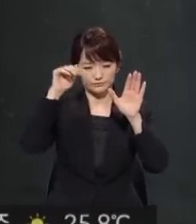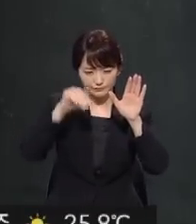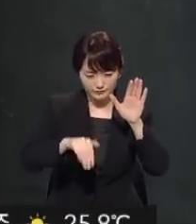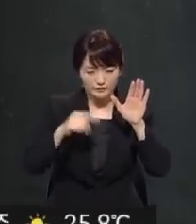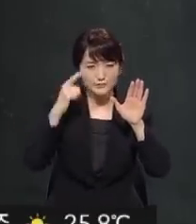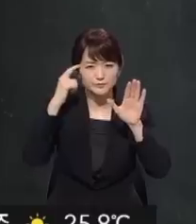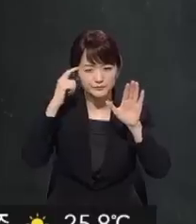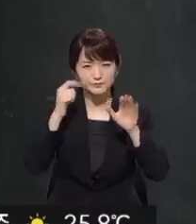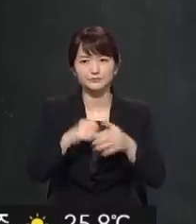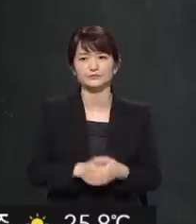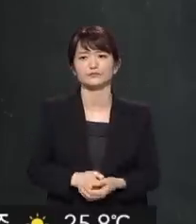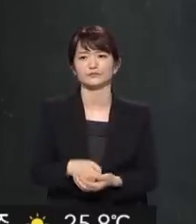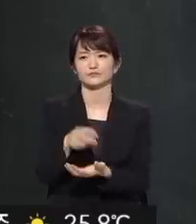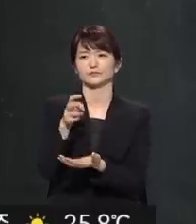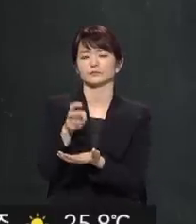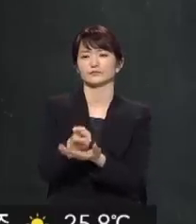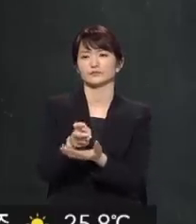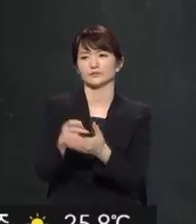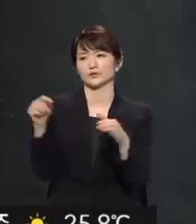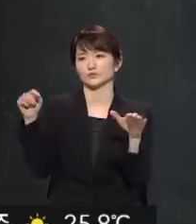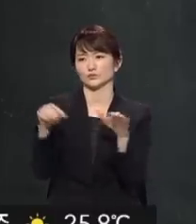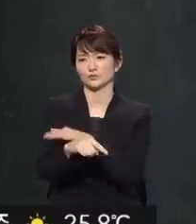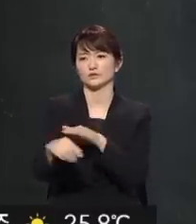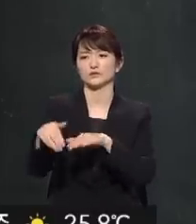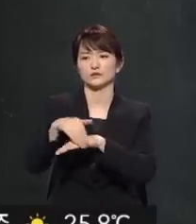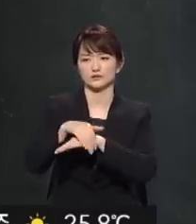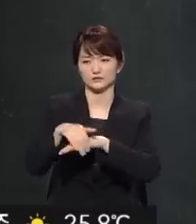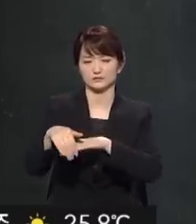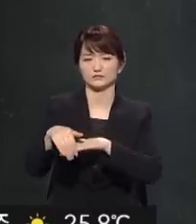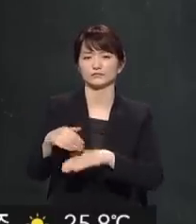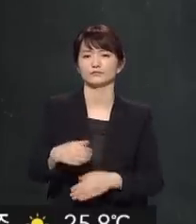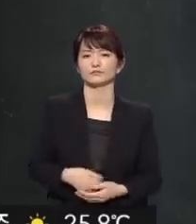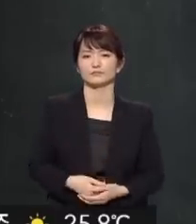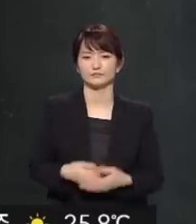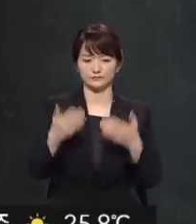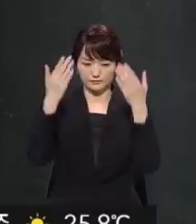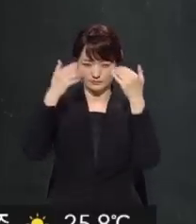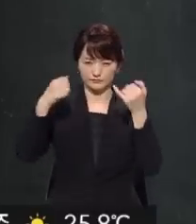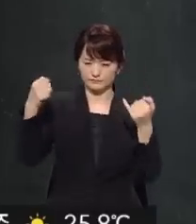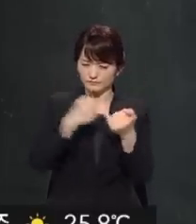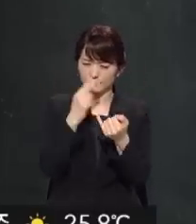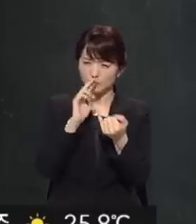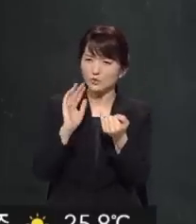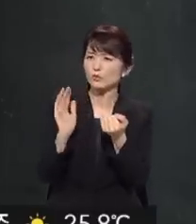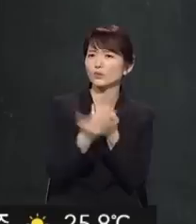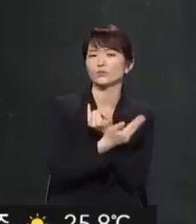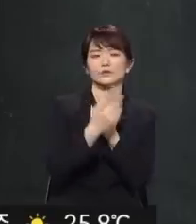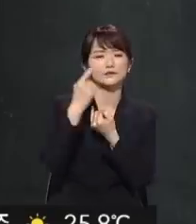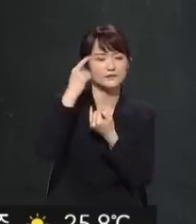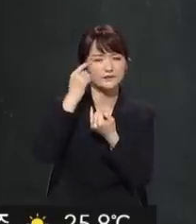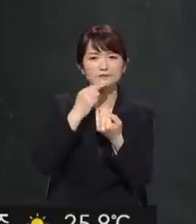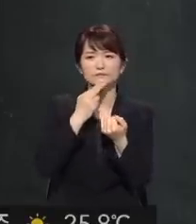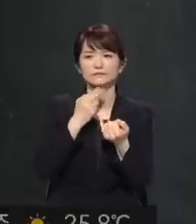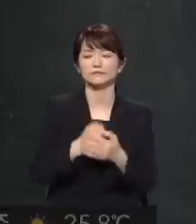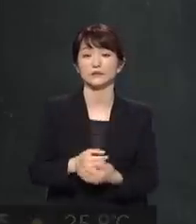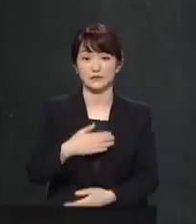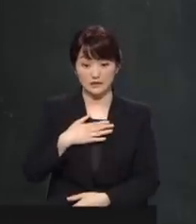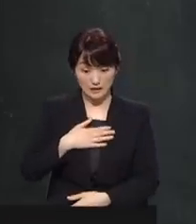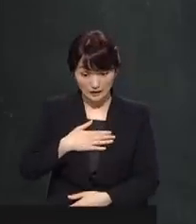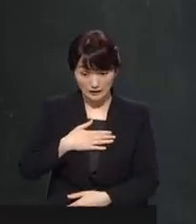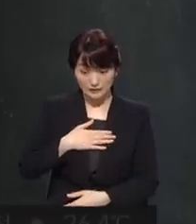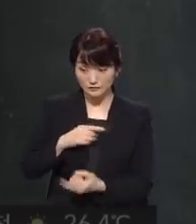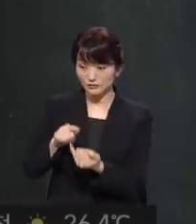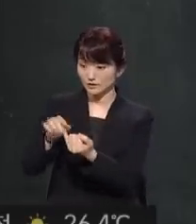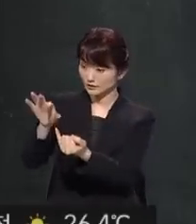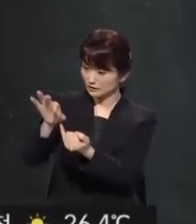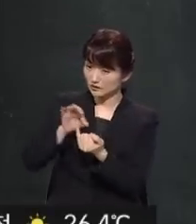있고 여기에 대해서 법적 조치도 진행될 것으로 보인다 이렇게 전했고요. 학교폭력 옹호하거나 감싸줄 생각 없고 사실 알았더라면 채용하지